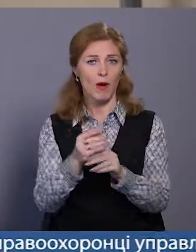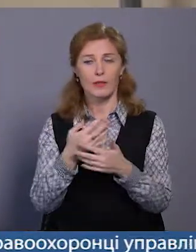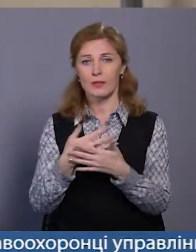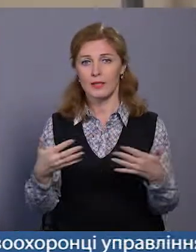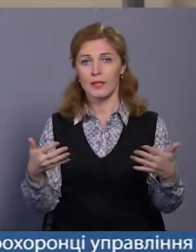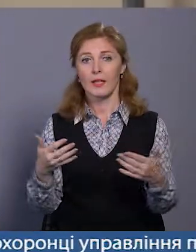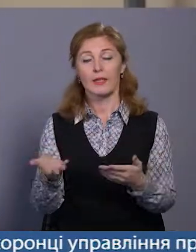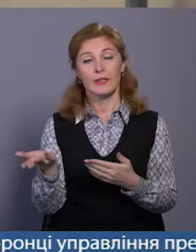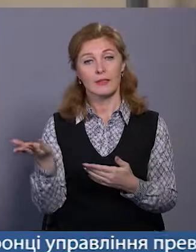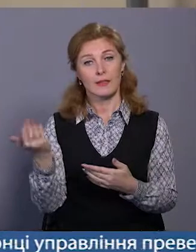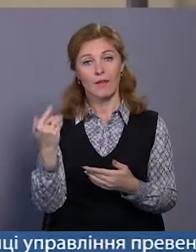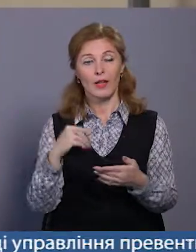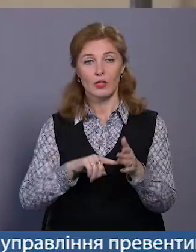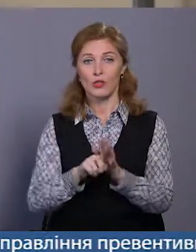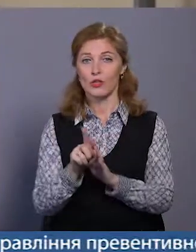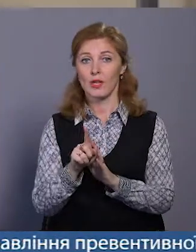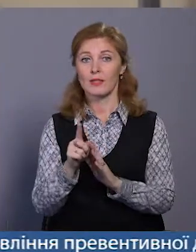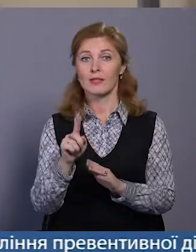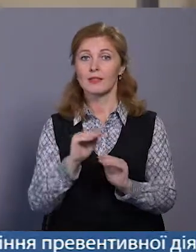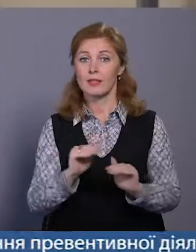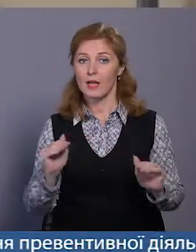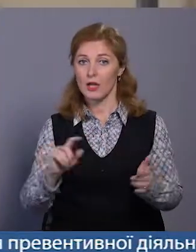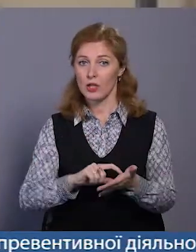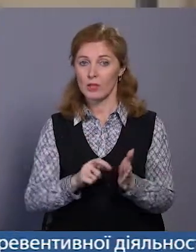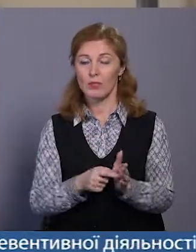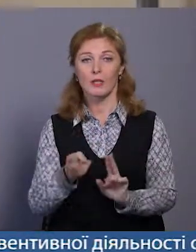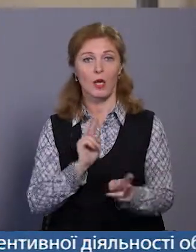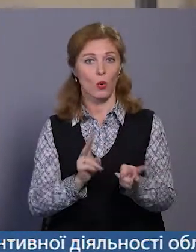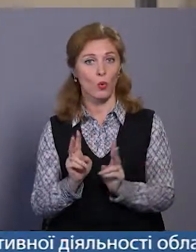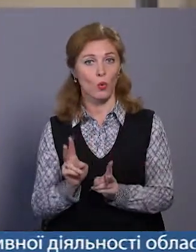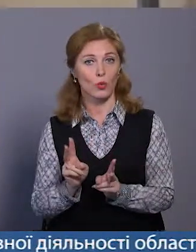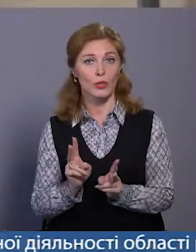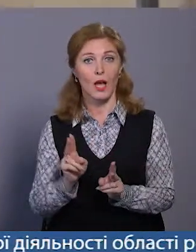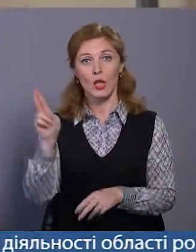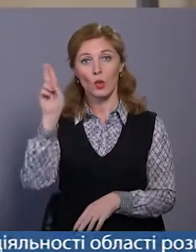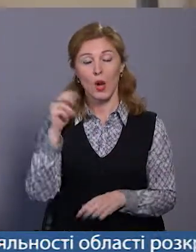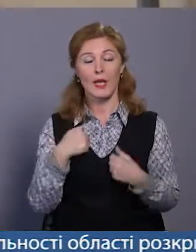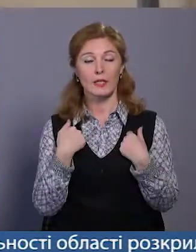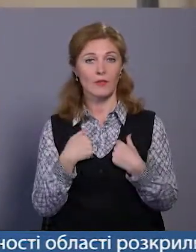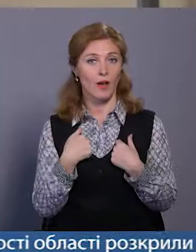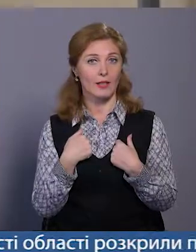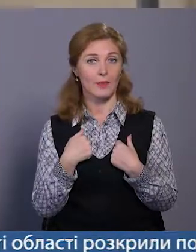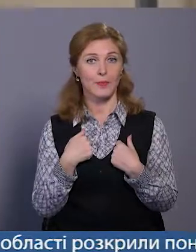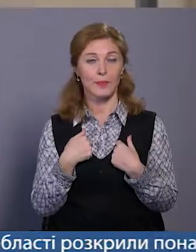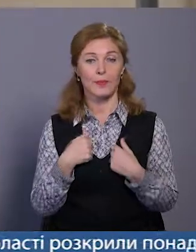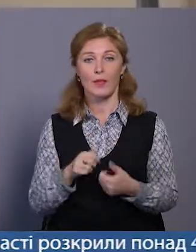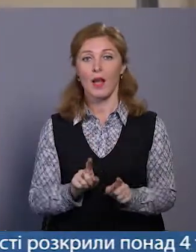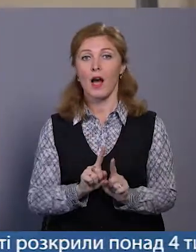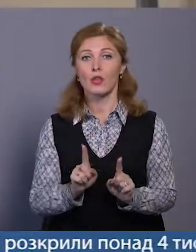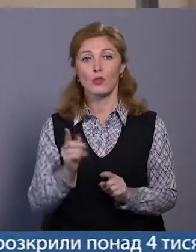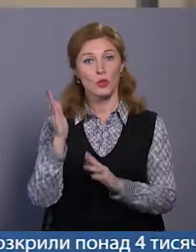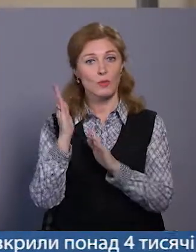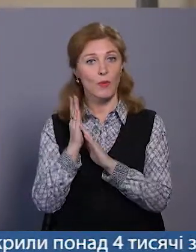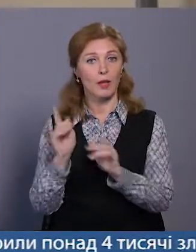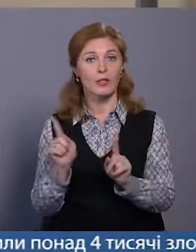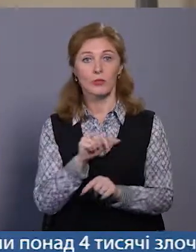давай починати перше так, з дитячої, з кухні. Ну таке туалет, ванна, все, кажу. А там вже що, спальня чи ще